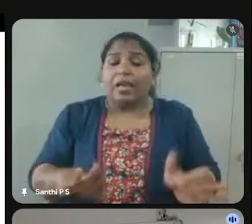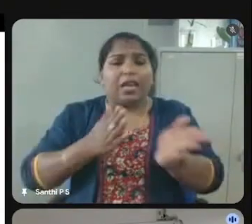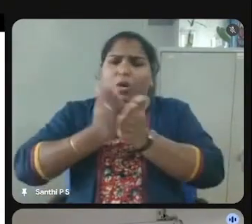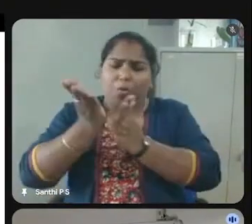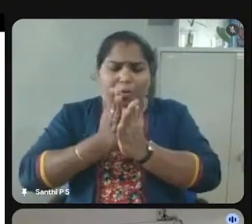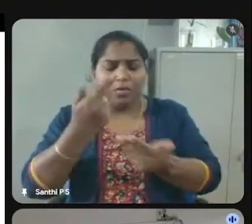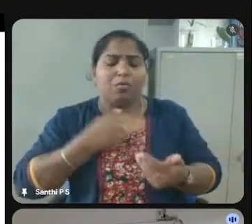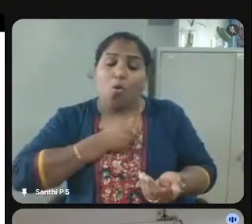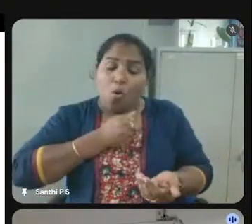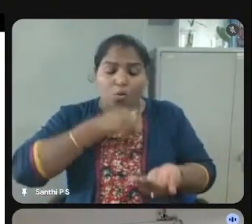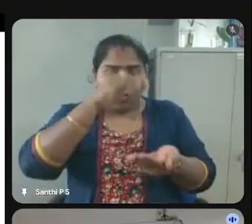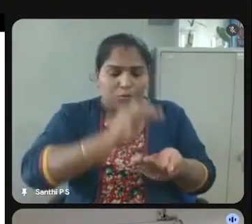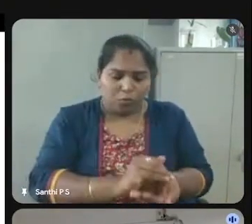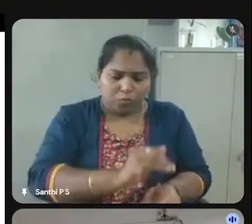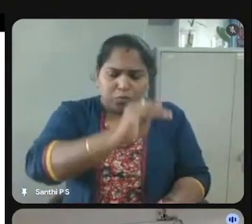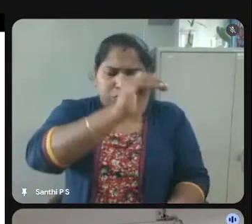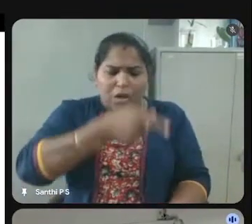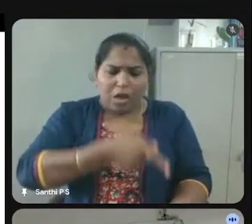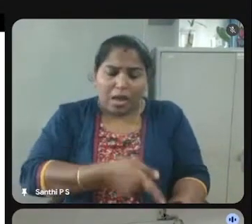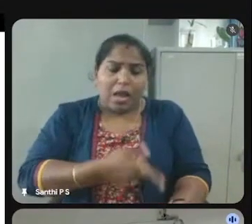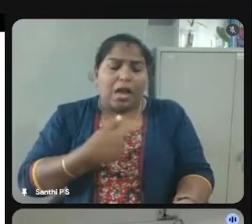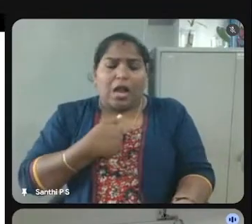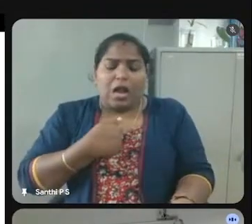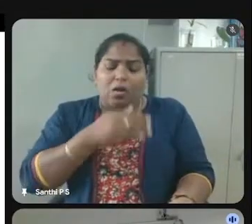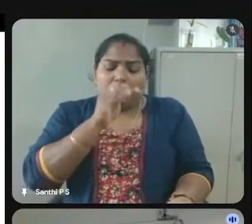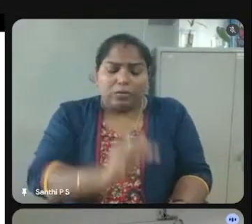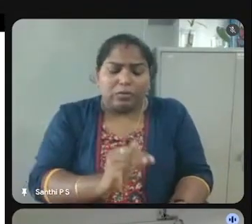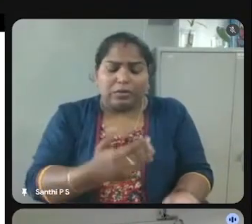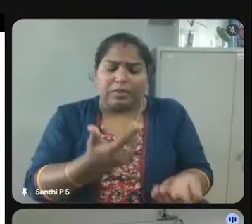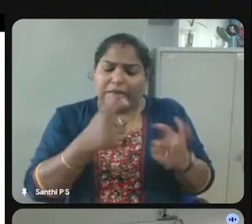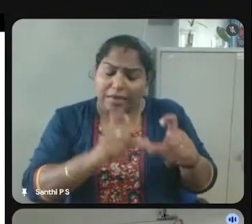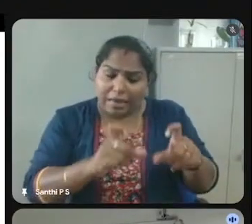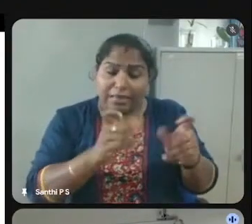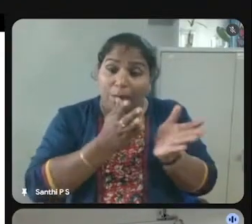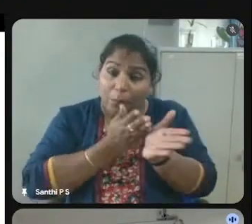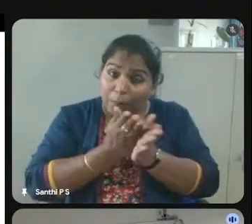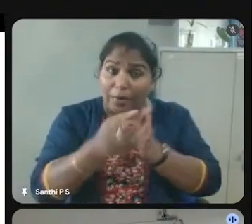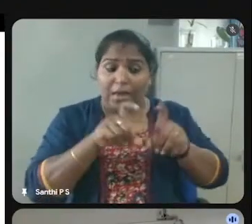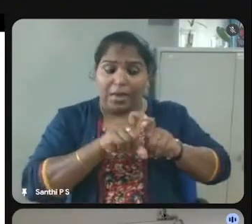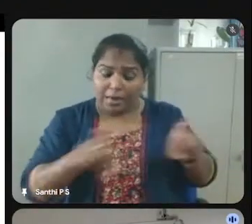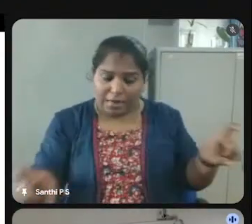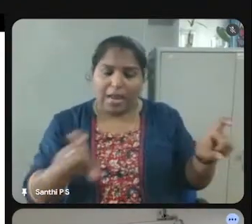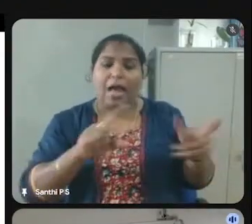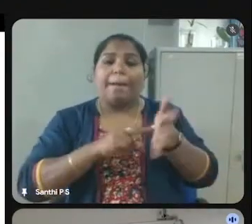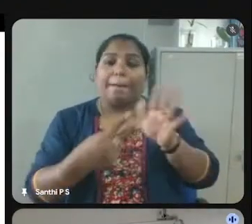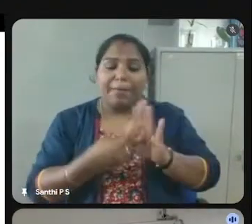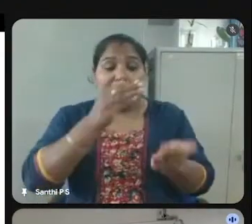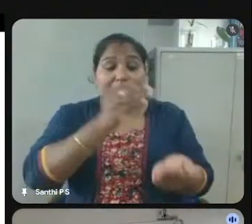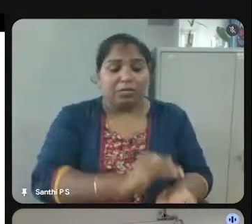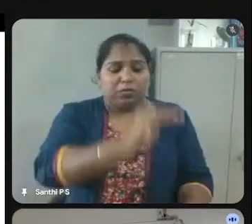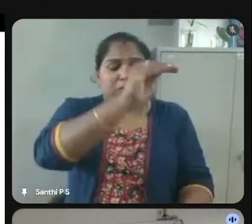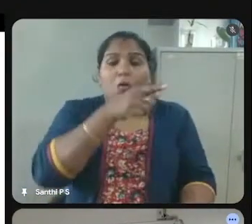വേണ്ടിയിട്ട് നമ്മൾ ചെയ്യുന്ന കാര്യങ്ങളിൽ ഒരു സ്ഥിരത ഉണ്ടെങ്കിൽ മാത്രമാണ് കുട്ടിയിൽ നല്ലൊരു പെരുമാറ്റവും സ്വഭാവവും ഒക്കെ